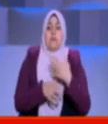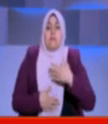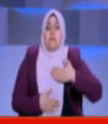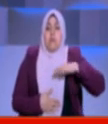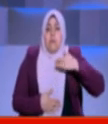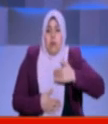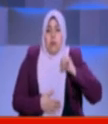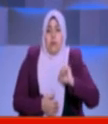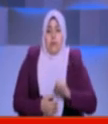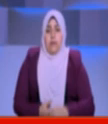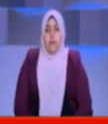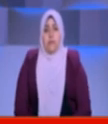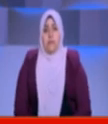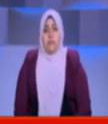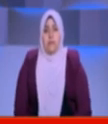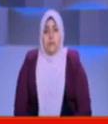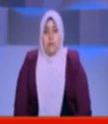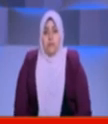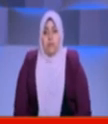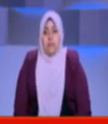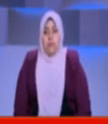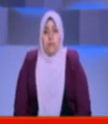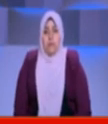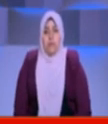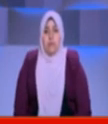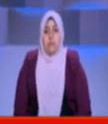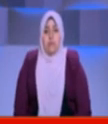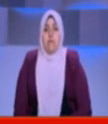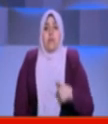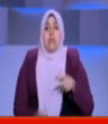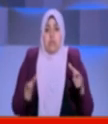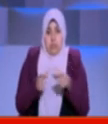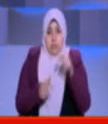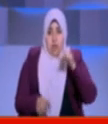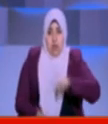الحق البسيط في الحياة الحرة الكريمة. نجتمع اليوم